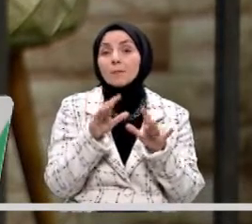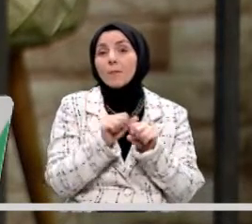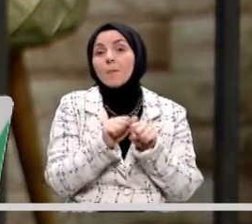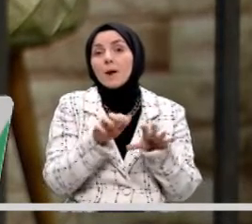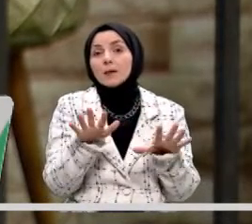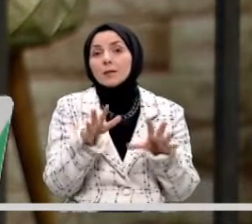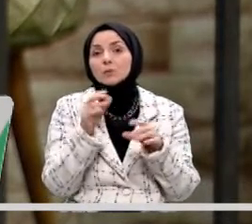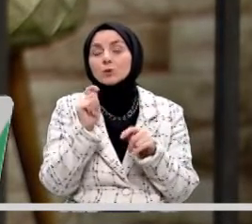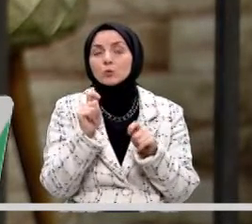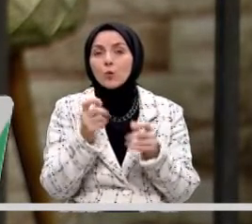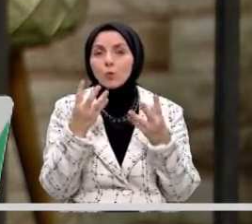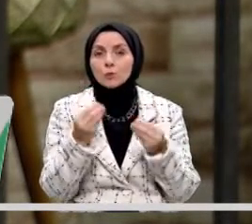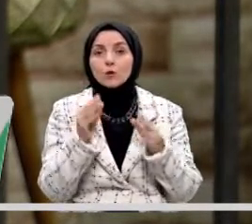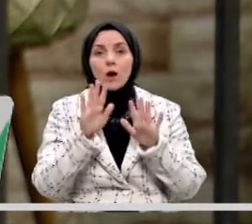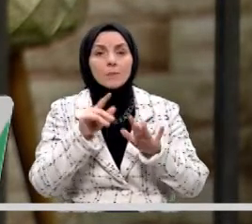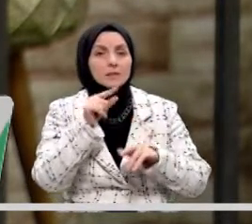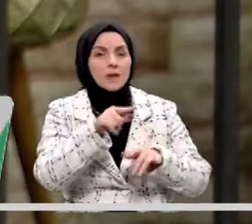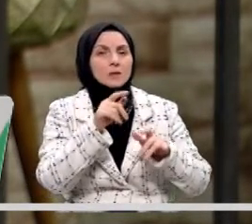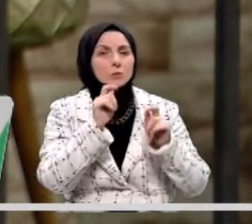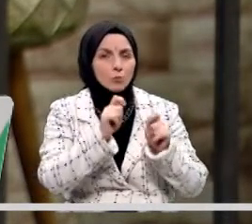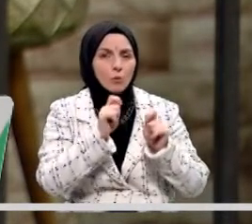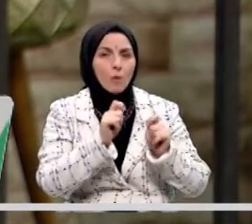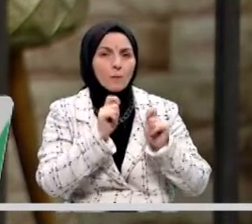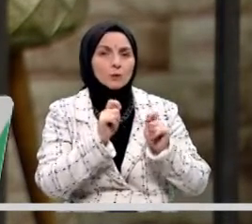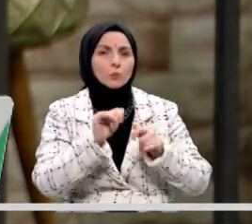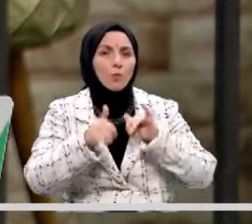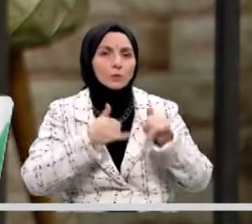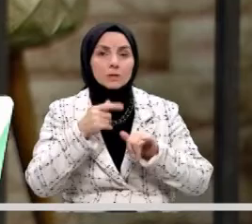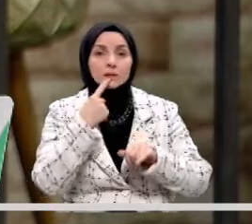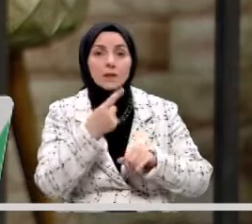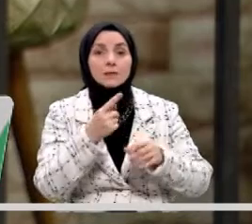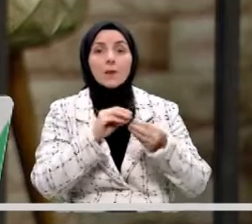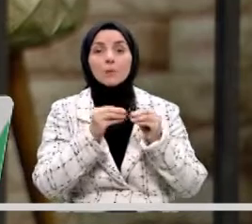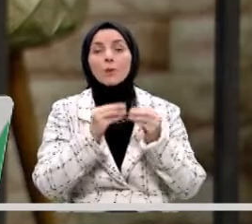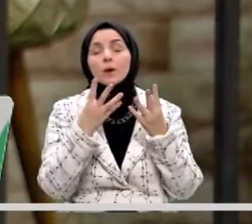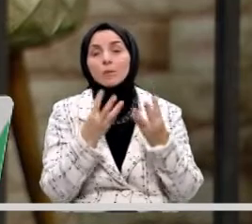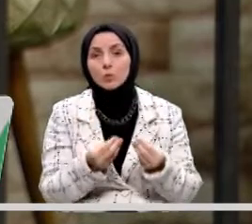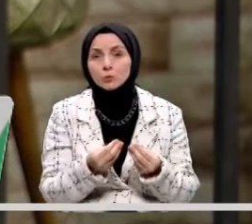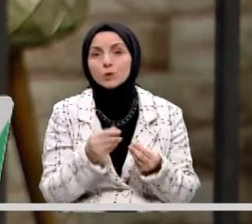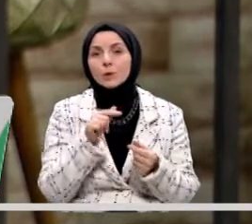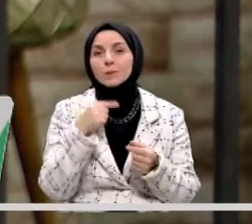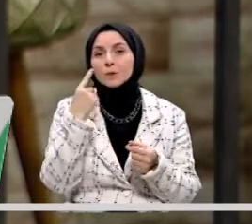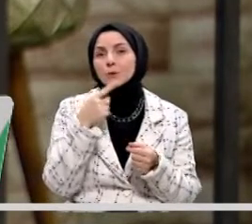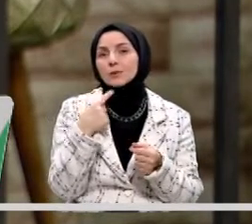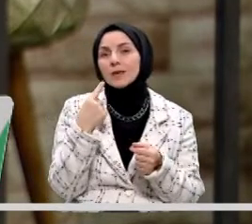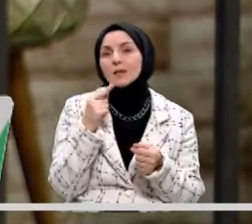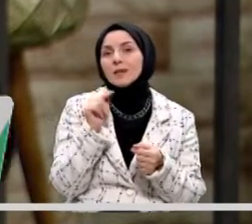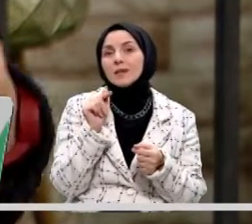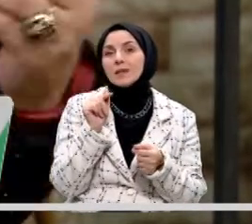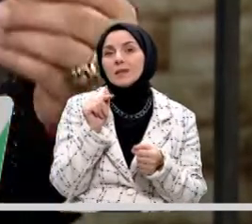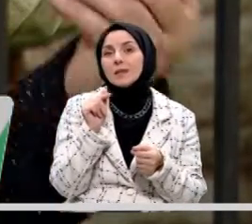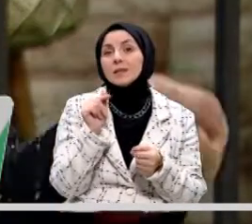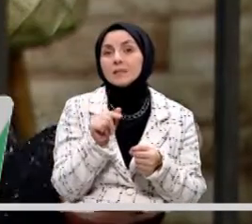kalıcı problemler ortaya çıkabilir 36 aylık da 40 aylık dönemidir Bu ama mecburen kreşlere gidiyor oradaki öğretmenler onları idare ediyor